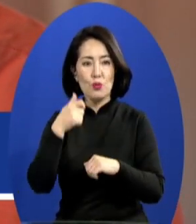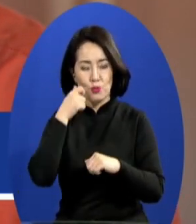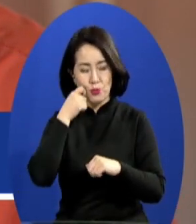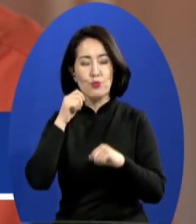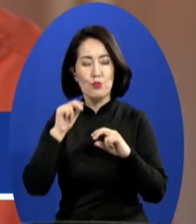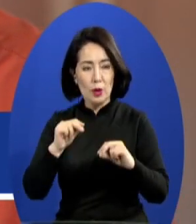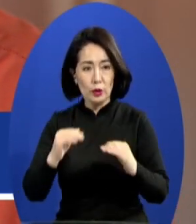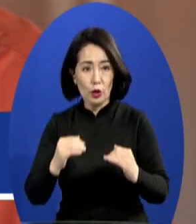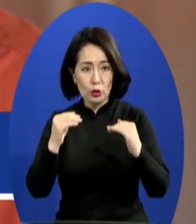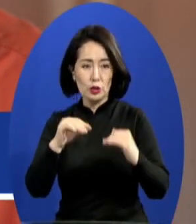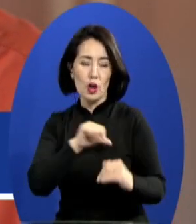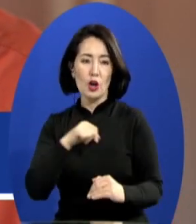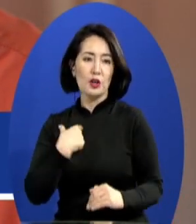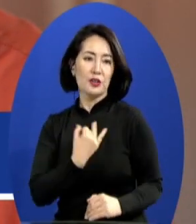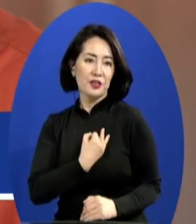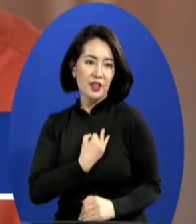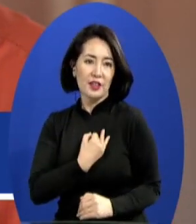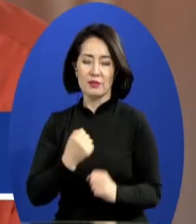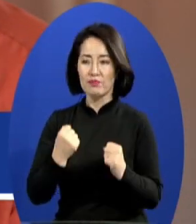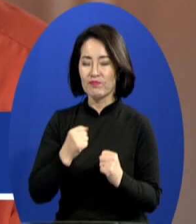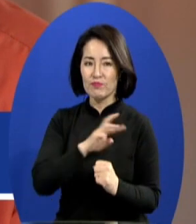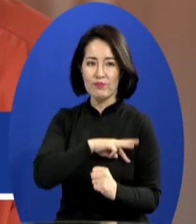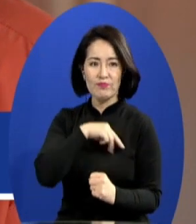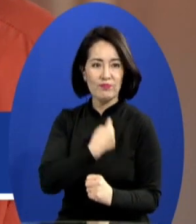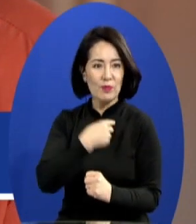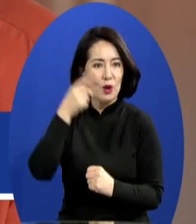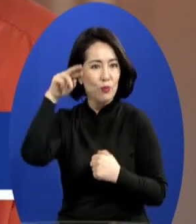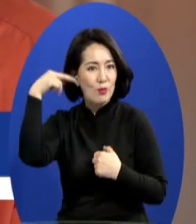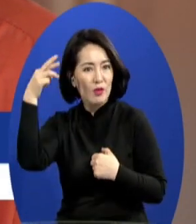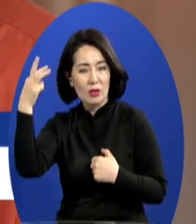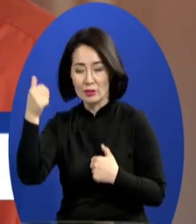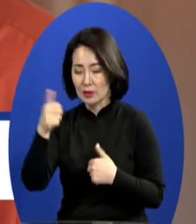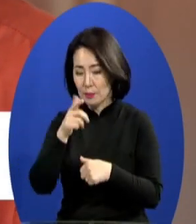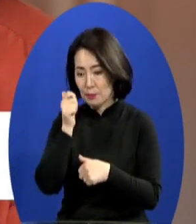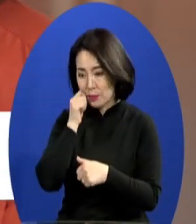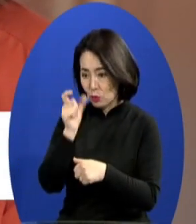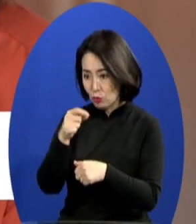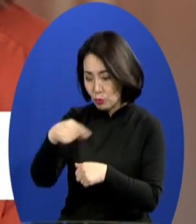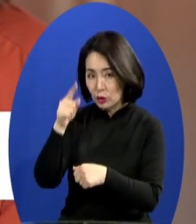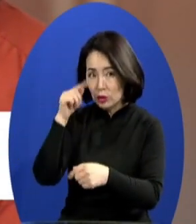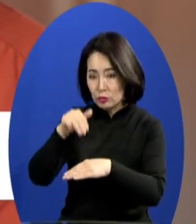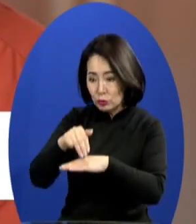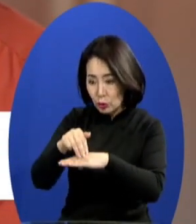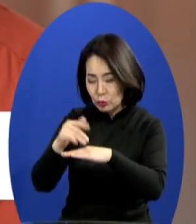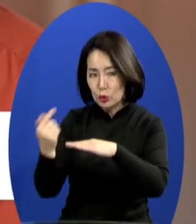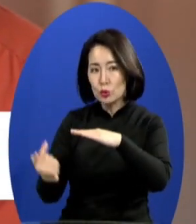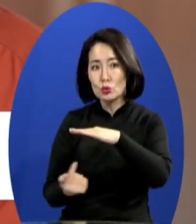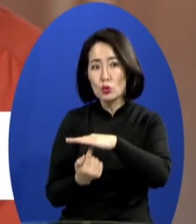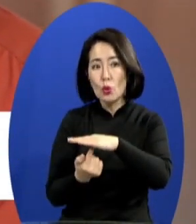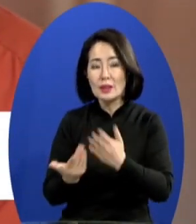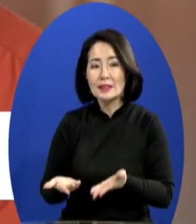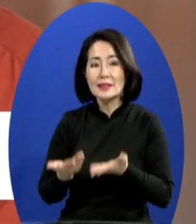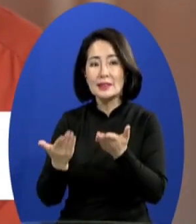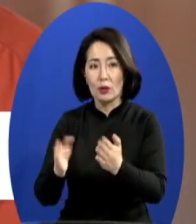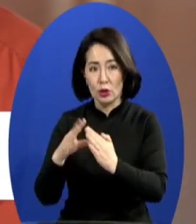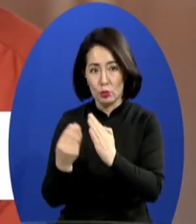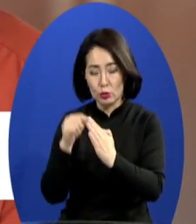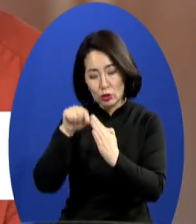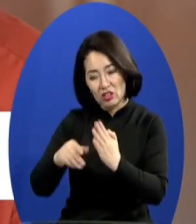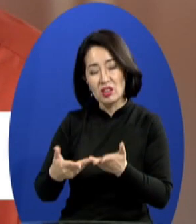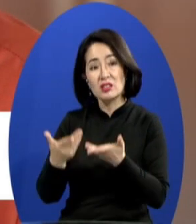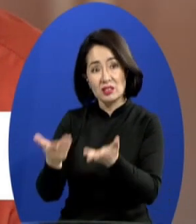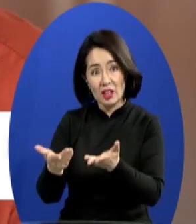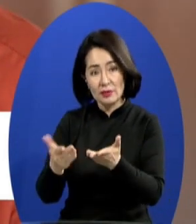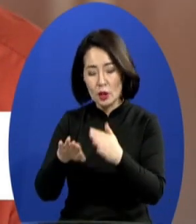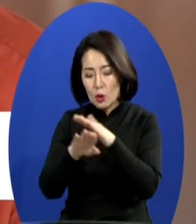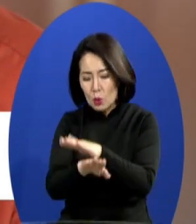ихтгэлтэй, урам зоригтой, мөрөөдөлтэй тийм ээ. Би хүн болж төлөвшөх тэр гол үндсэн одоо суурийг нь бид нар гэр бүл дотор энд тавьж өгнө. Тэгээ тэр